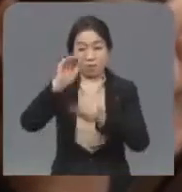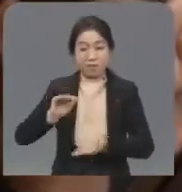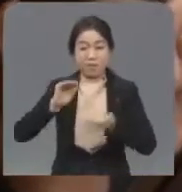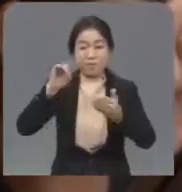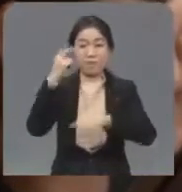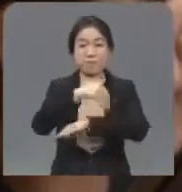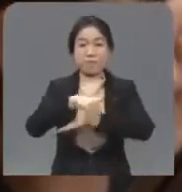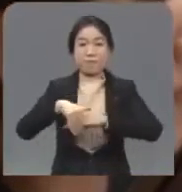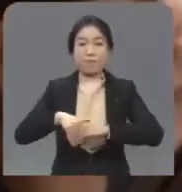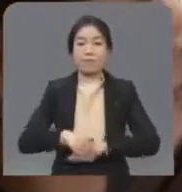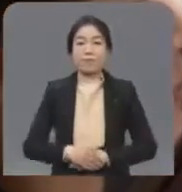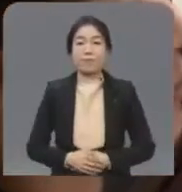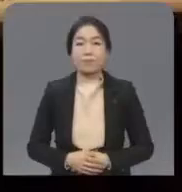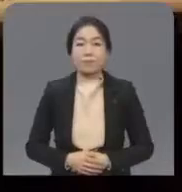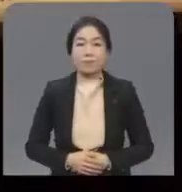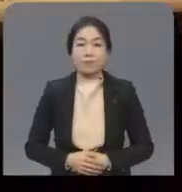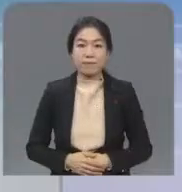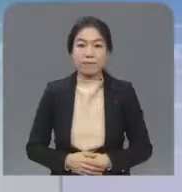예정입니다.